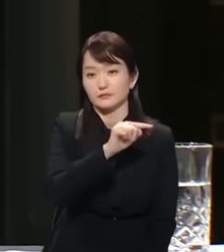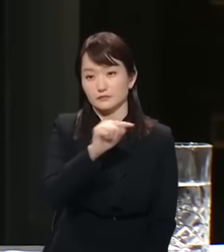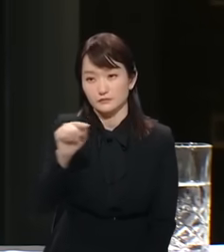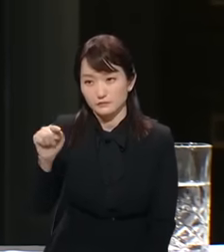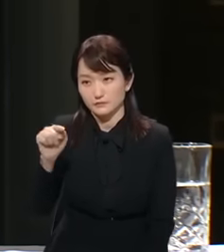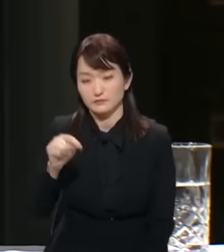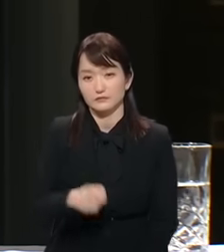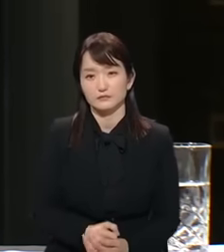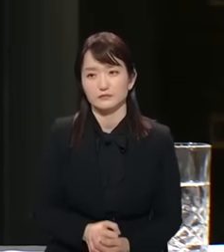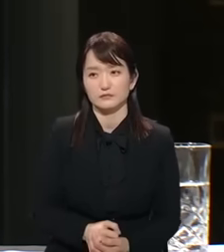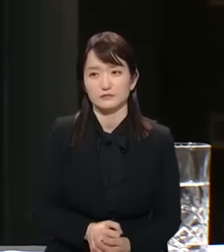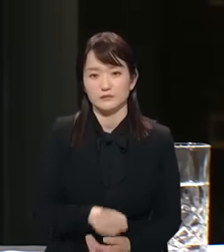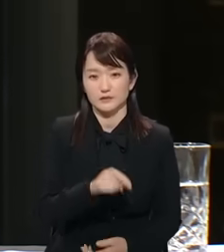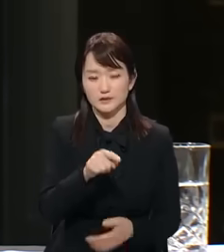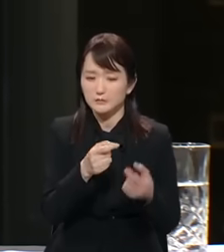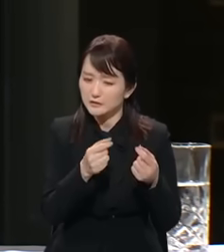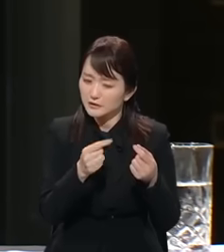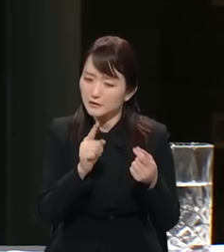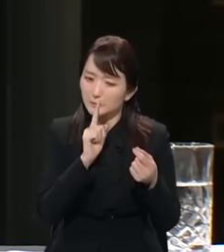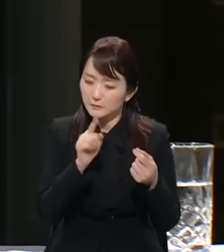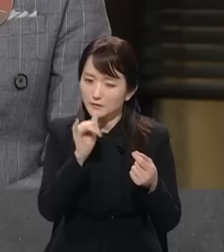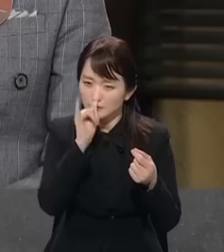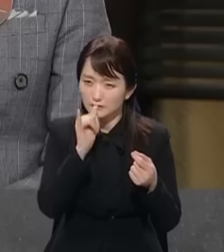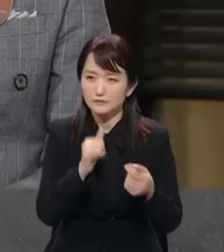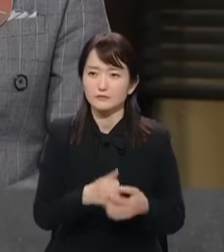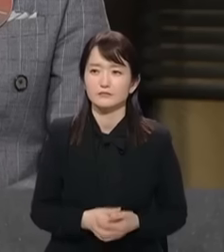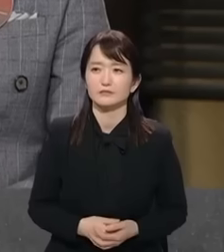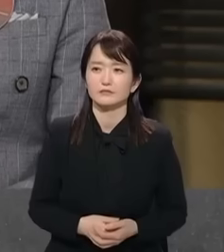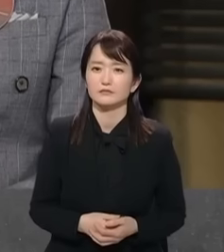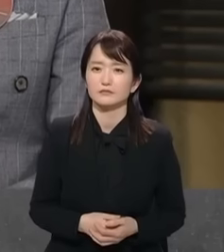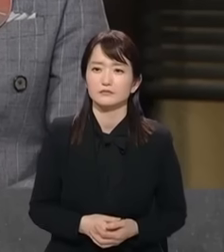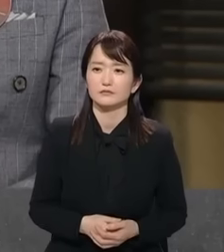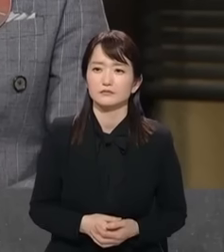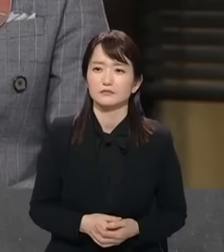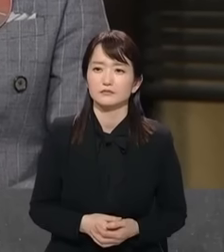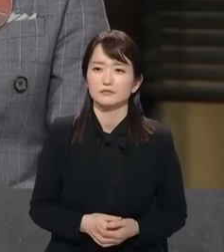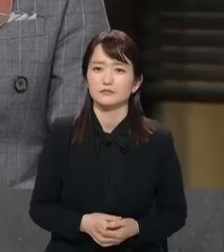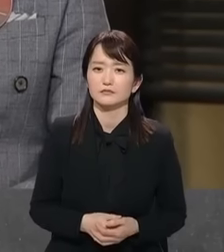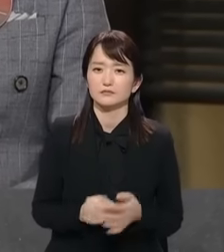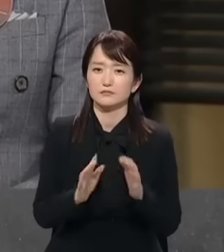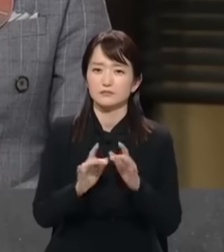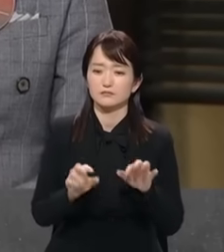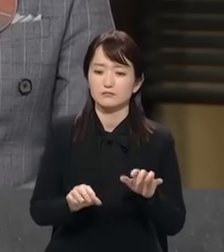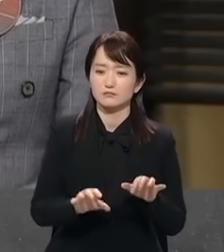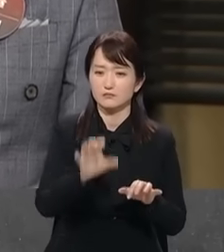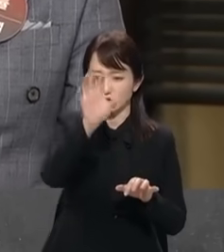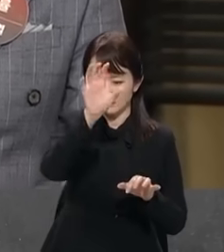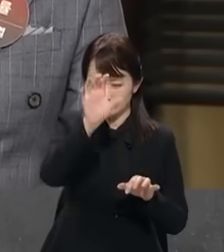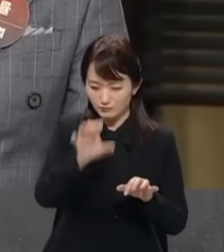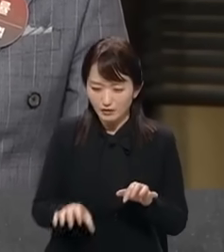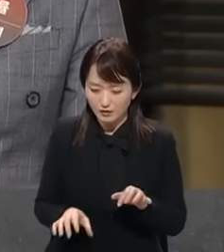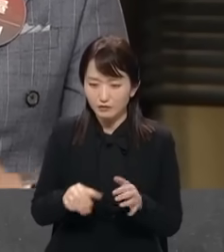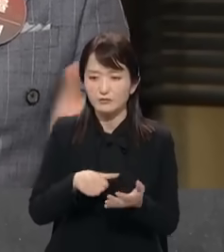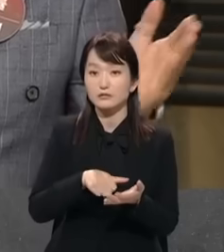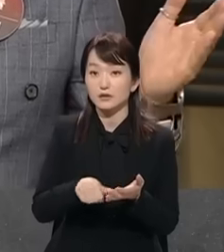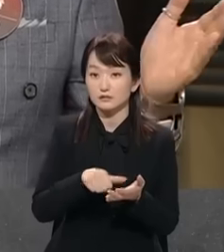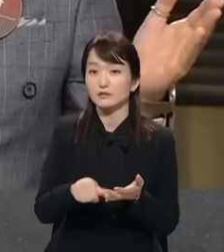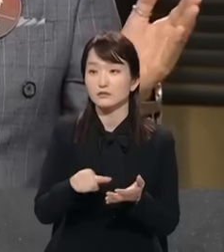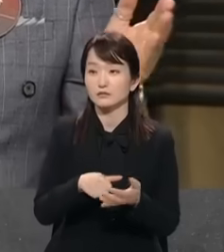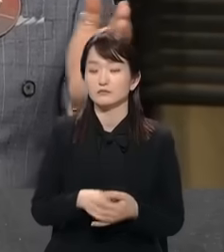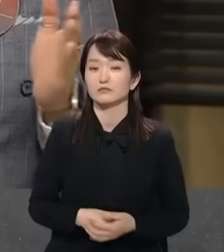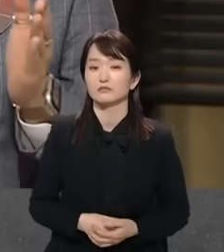간헐적으로 이런 주장이 나왔었는데 이게 뭐 나올 때마다 삭제되고 나올 때마다 삭제되고 그러니까요 지금